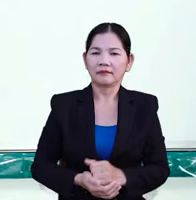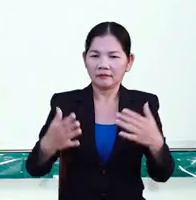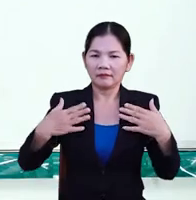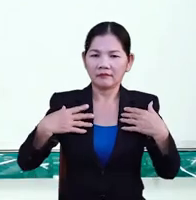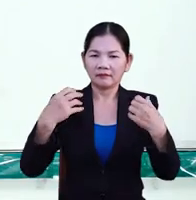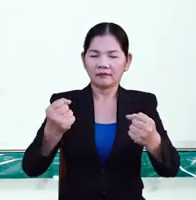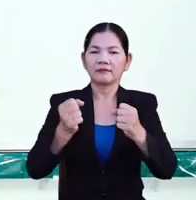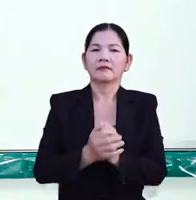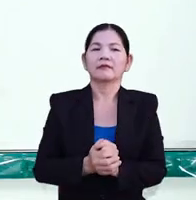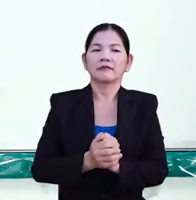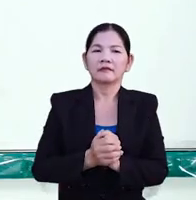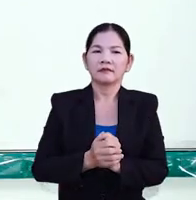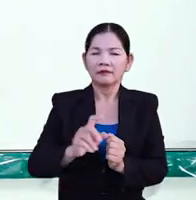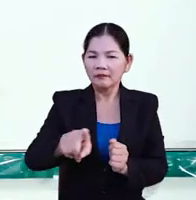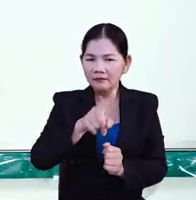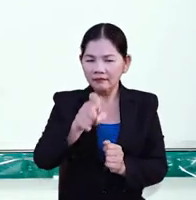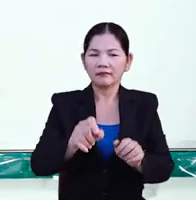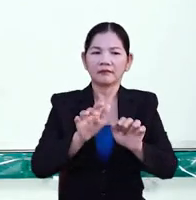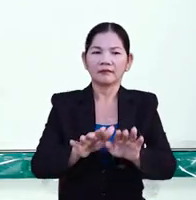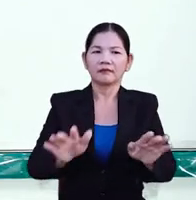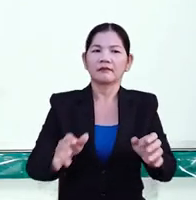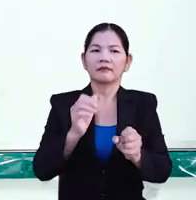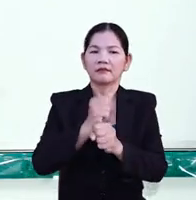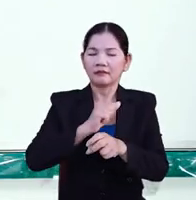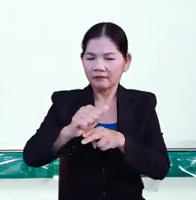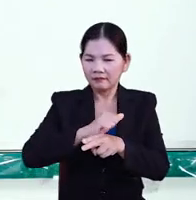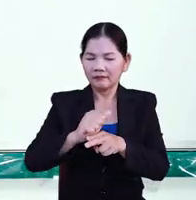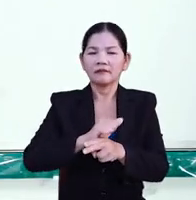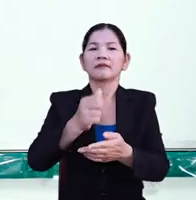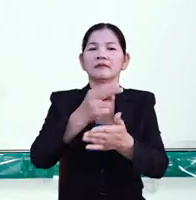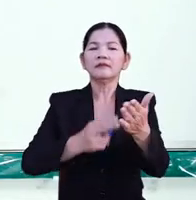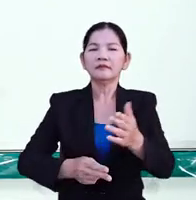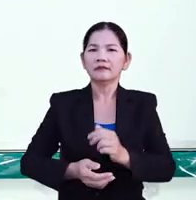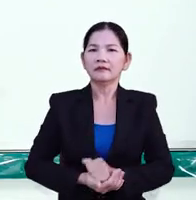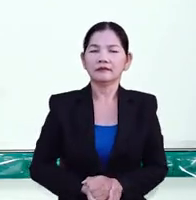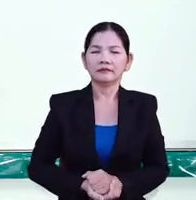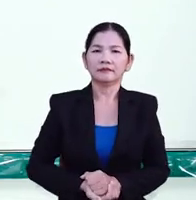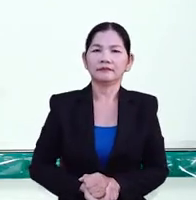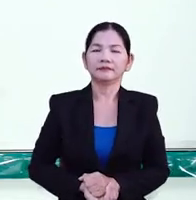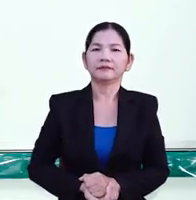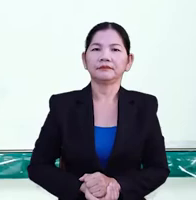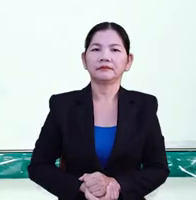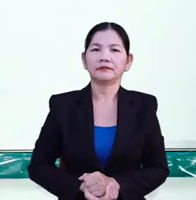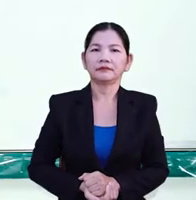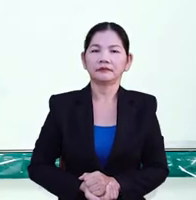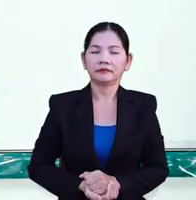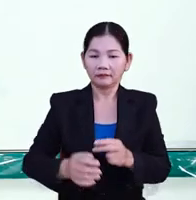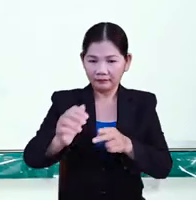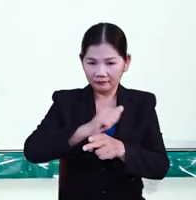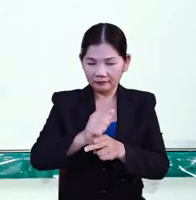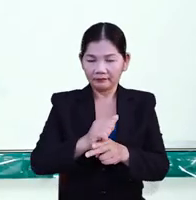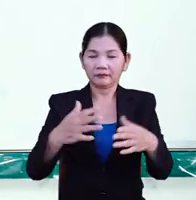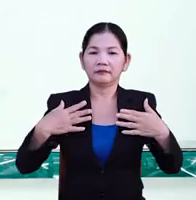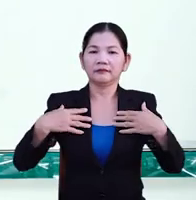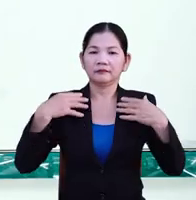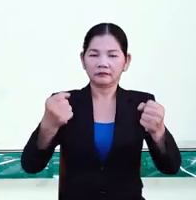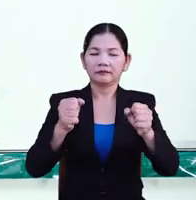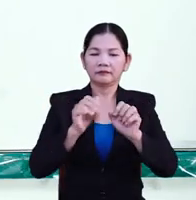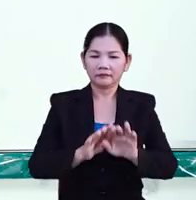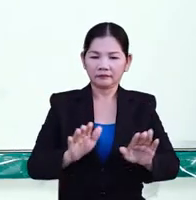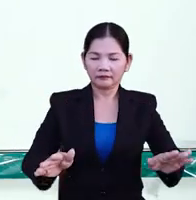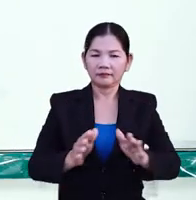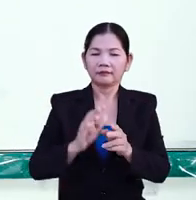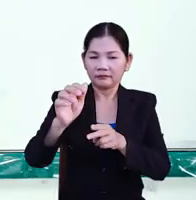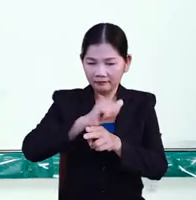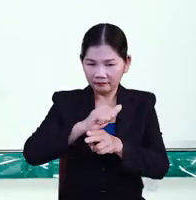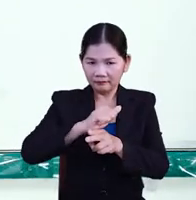រឹងមាំថាតើកូនកូនត្រូវអនុវត្តទៅលើអ្វីខ្លះទៅកូនចាដើម្បីបានសុខភាពល្អយើងត្រូវ